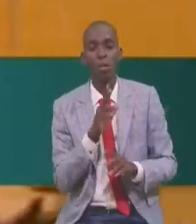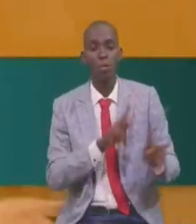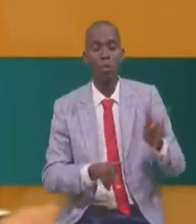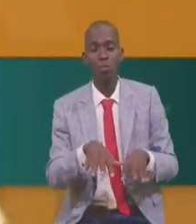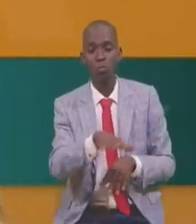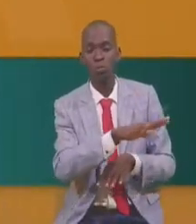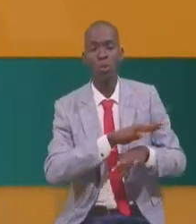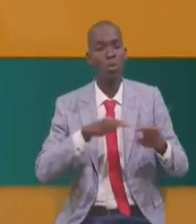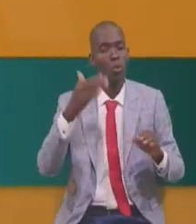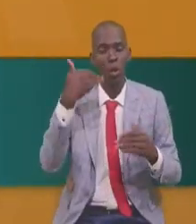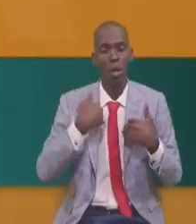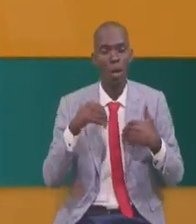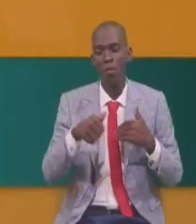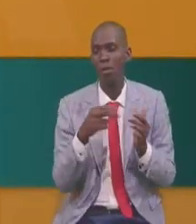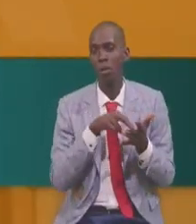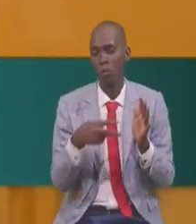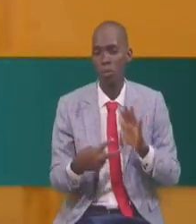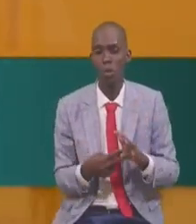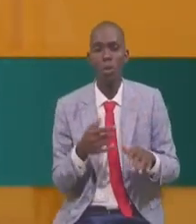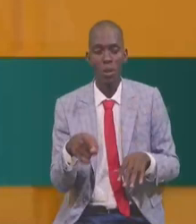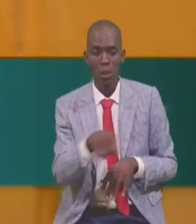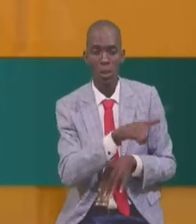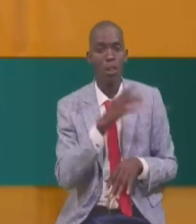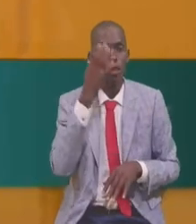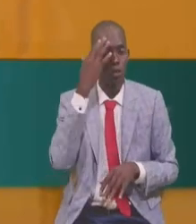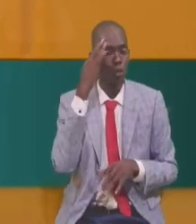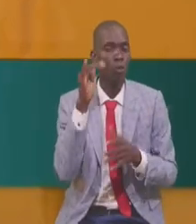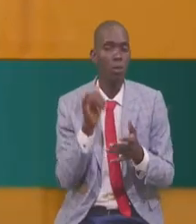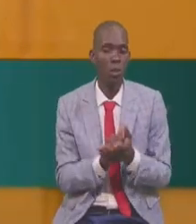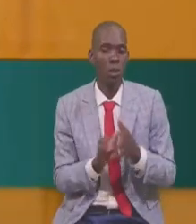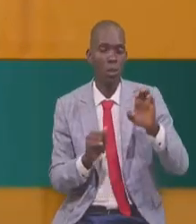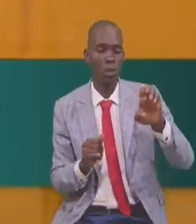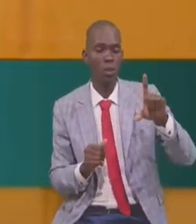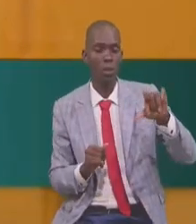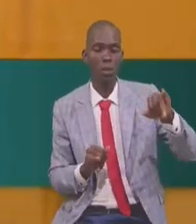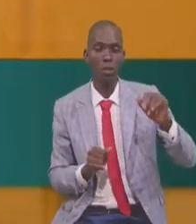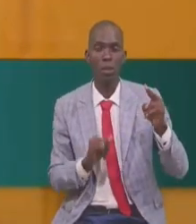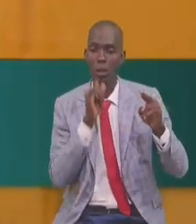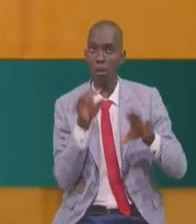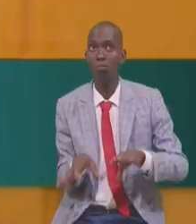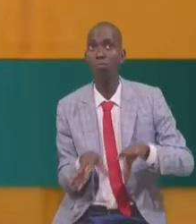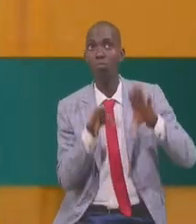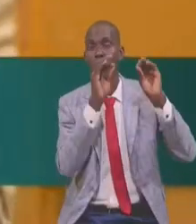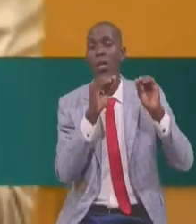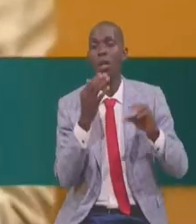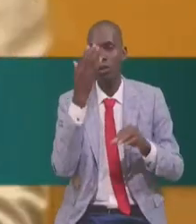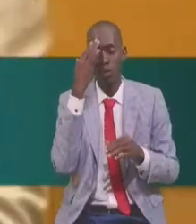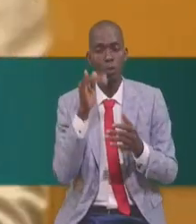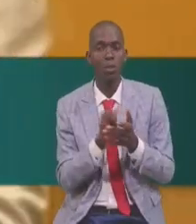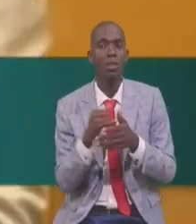connaissaient qu'il y allait. Ils savaient qu'il sera enlevé de la terre. Et depuis le temps d'Enoch,